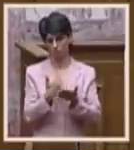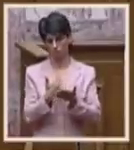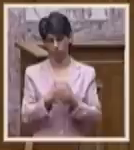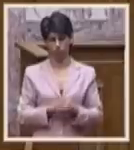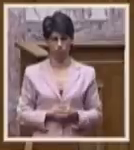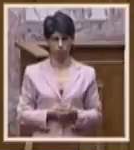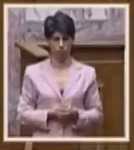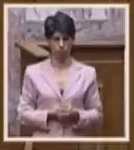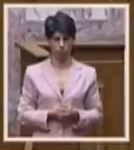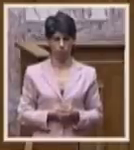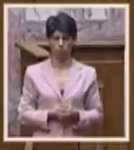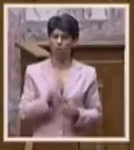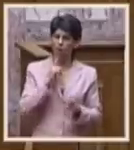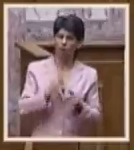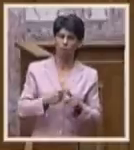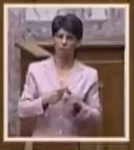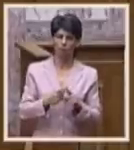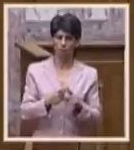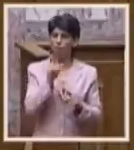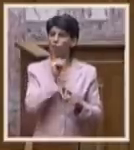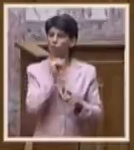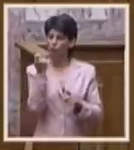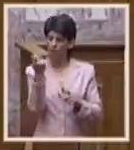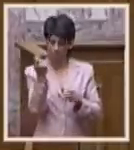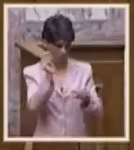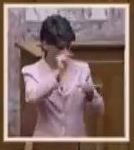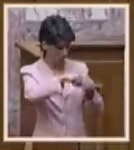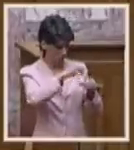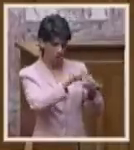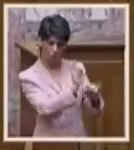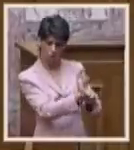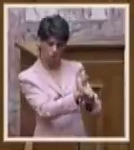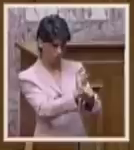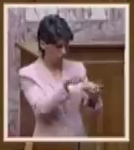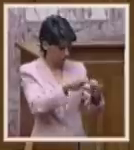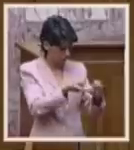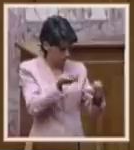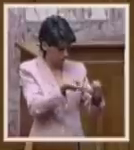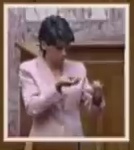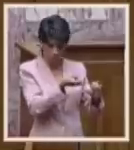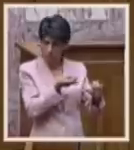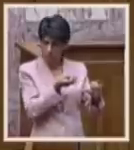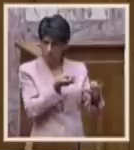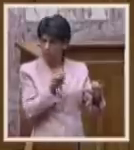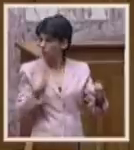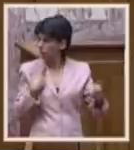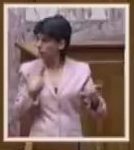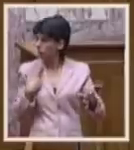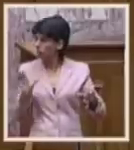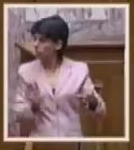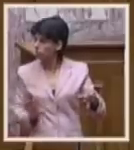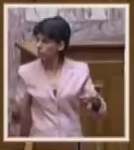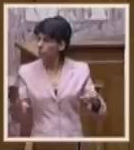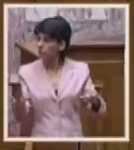απλά, τραβάμε από τον κουμπαρά που έχουμε και δεν τραβάμε από τα λεφτά που είναι είτε κλεμμένα είτε